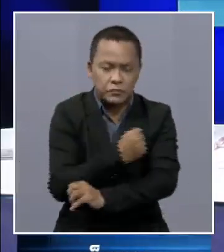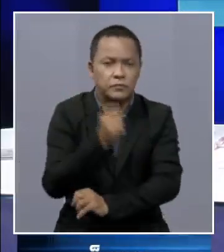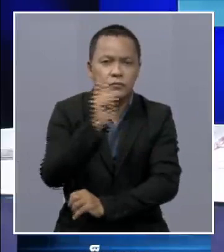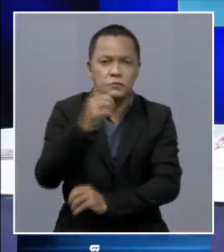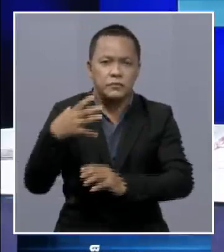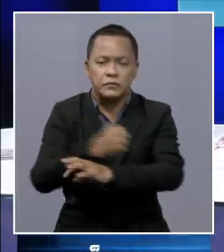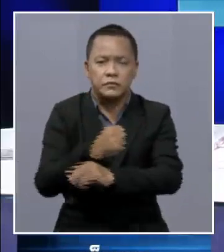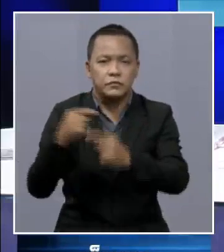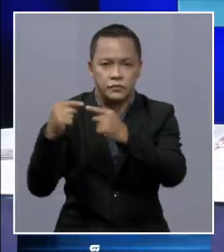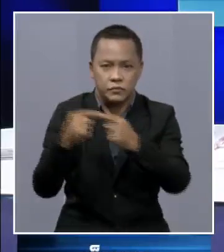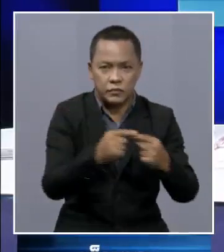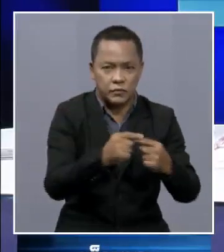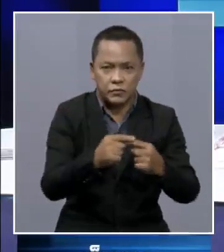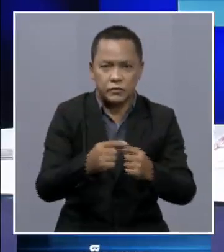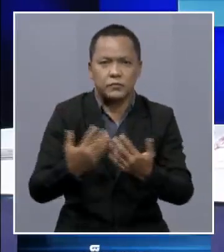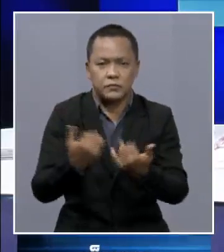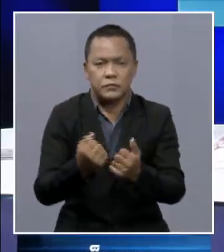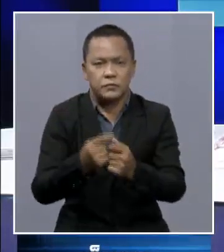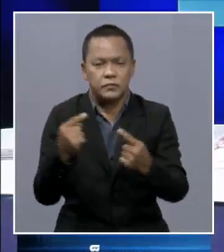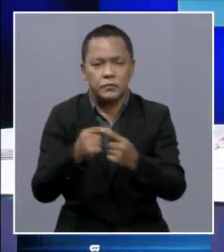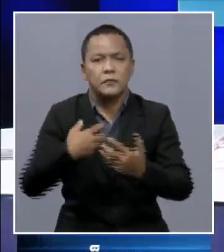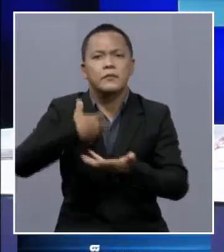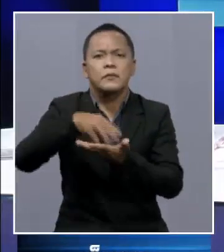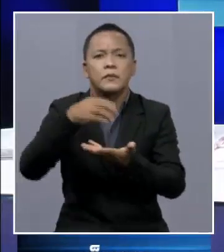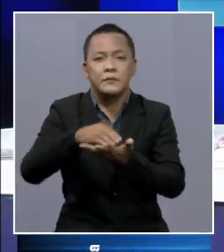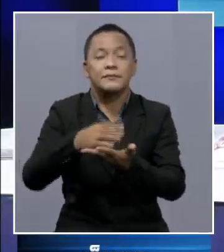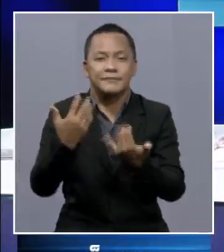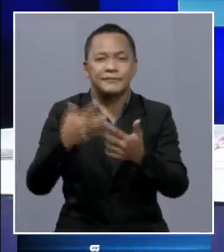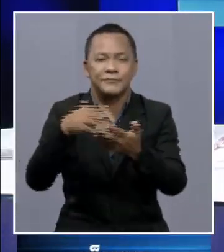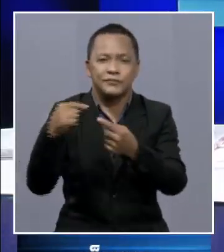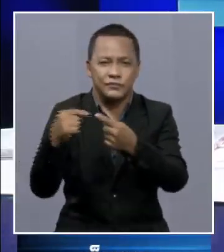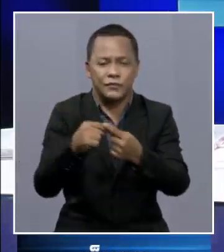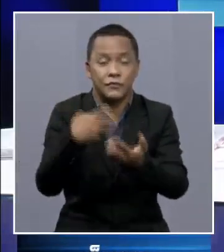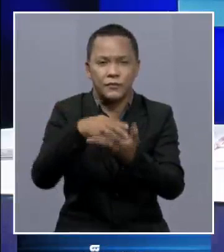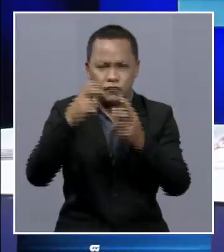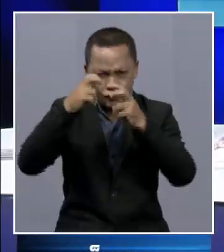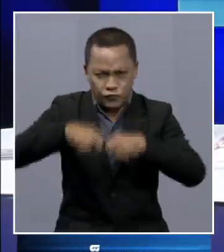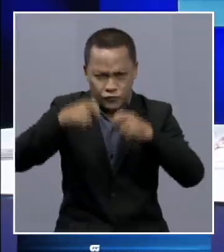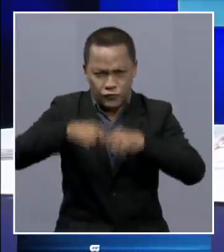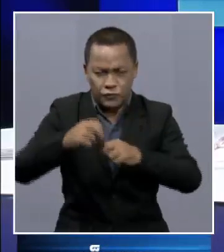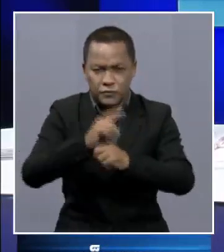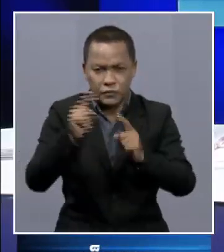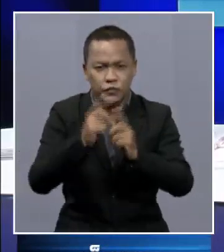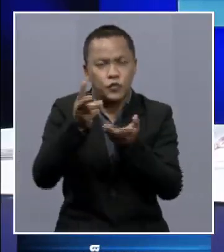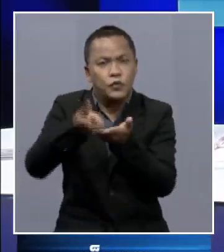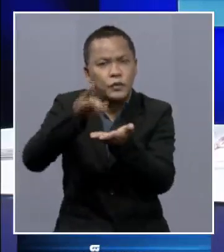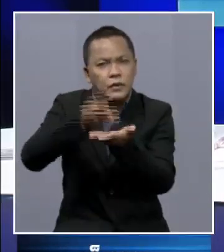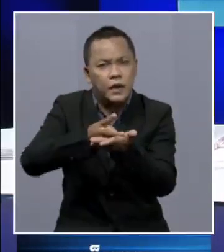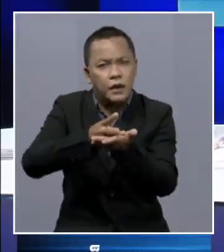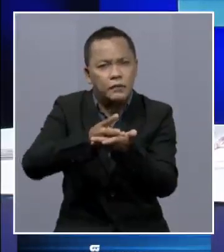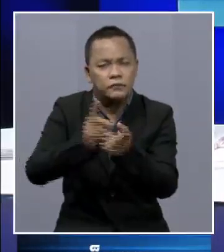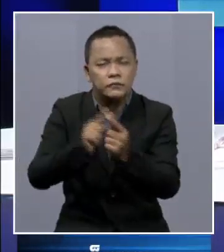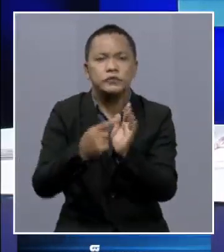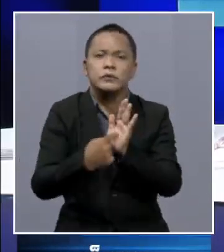ไบางสำต่เนื่องกันหลงจากที่สัญญาว่จะเลาให้ฟังเดียมาฟังวเคราะ์กัด้วยเพรวามนวิชาการ ออก